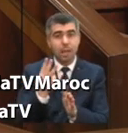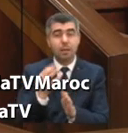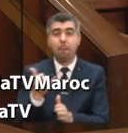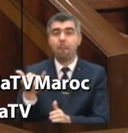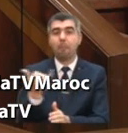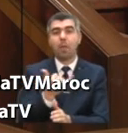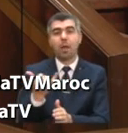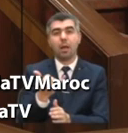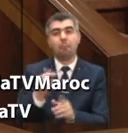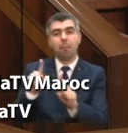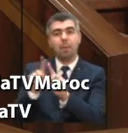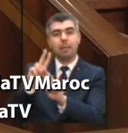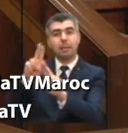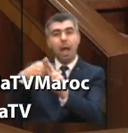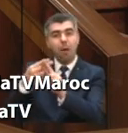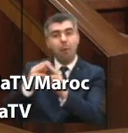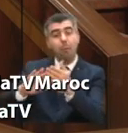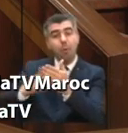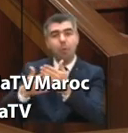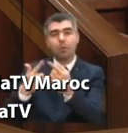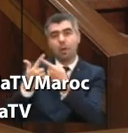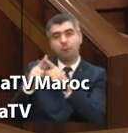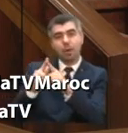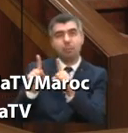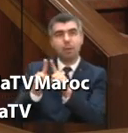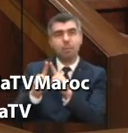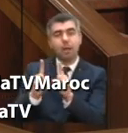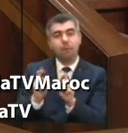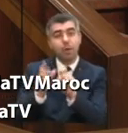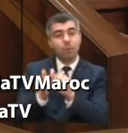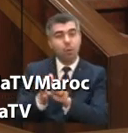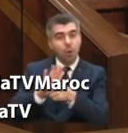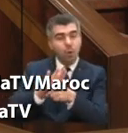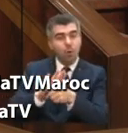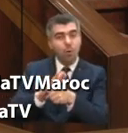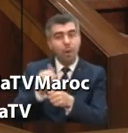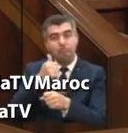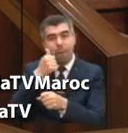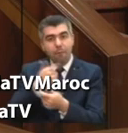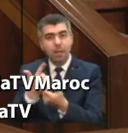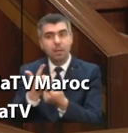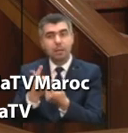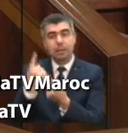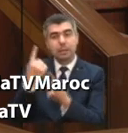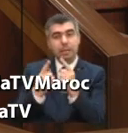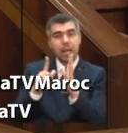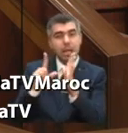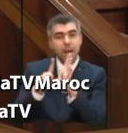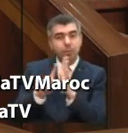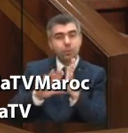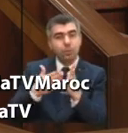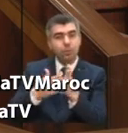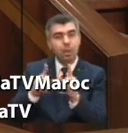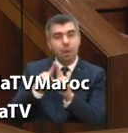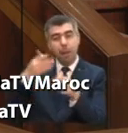نجاوبوا على كل هذا التحايل، هذا الاستغلال البشع لهذه الأزمة، نجاوبوا على هذا التحايل على القانون، ونجاوبوا أكثر من هكا على المغرب اللي